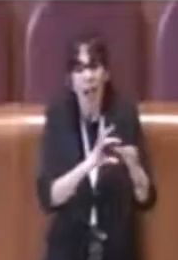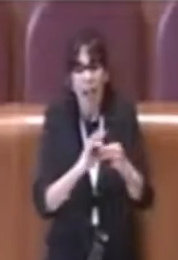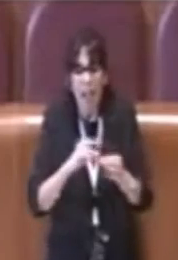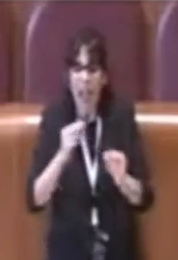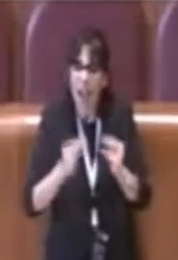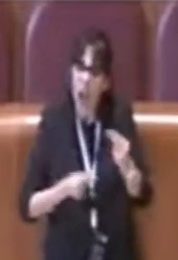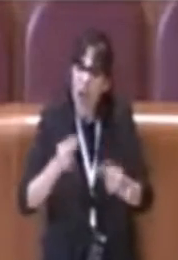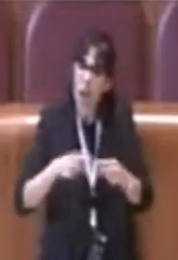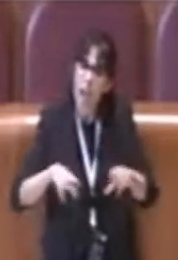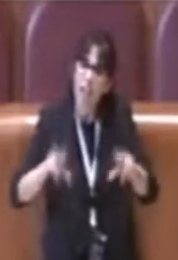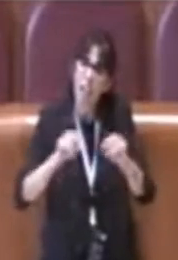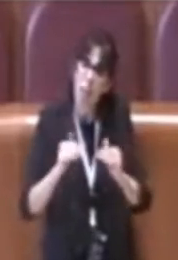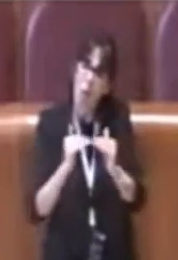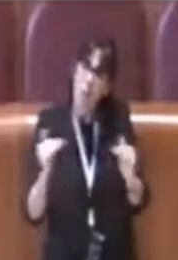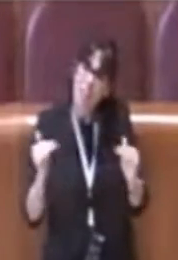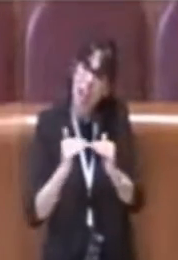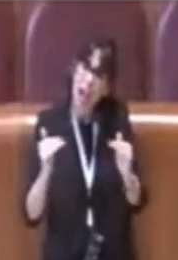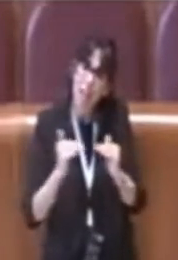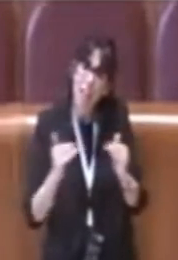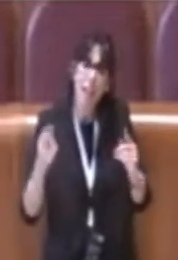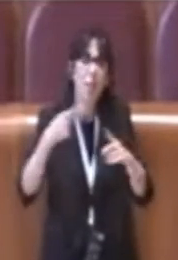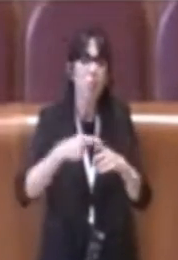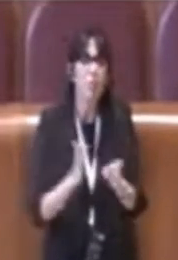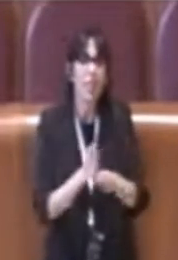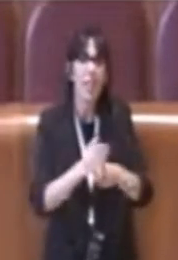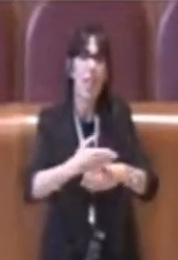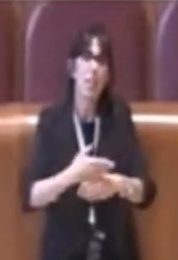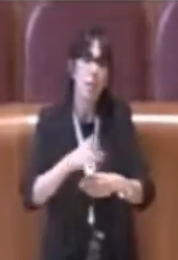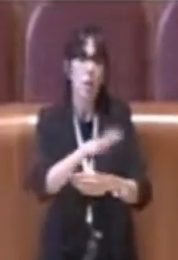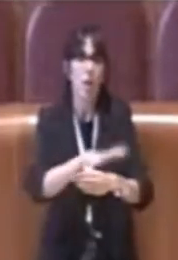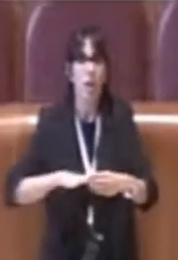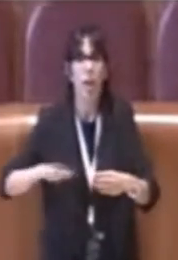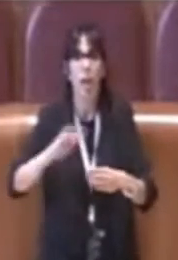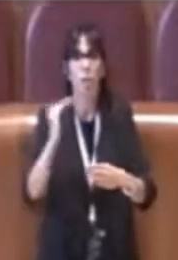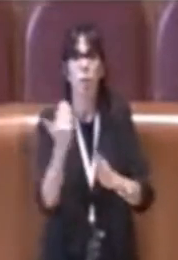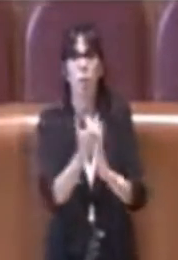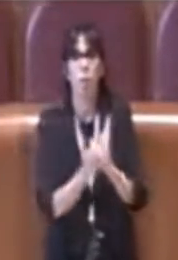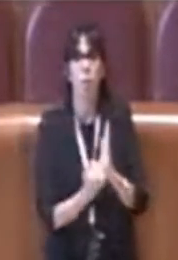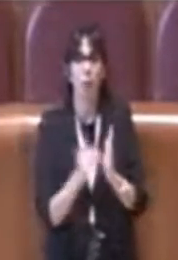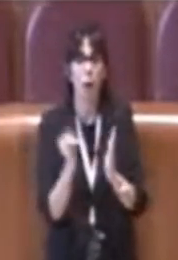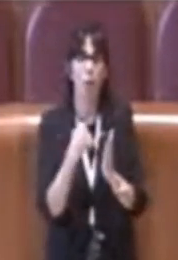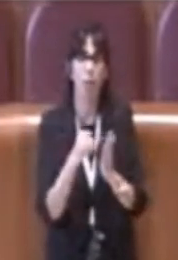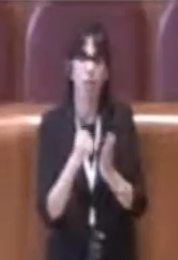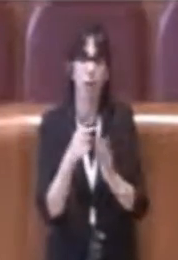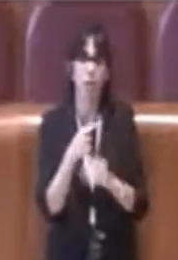e ridistribuirli sull'intero piano particolareggiato di Tor Vergata. Grazie.